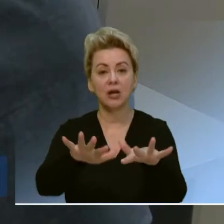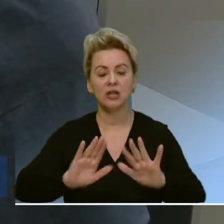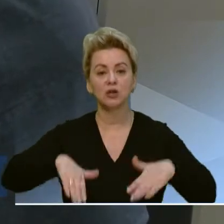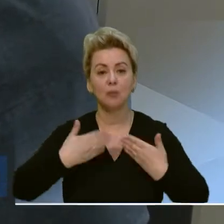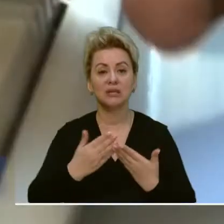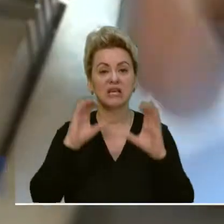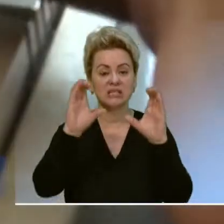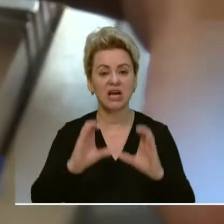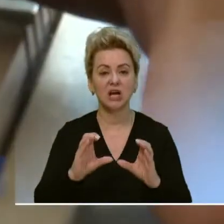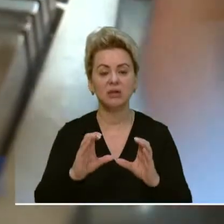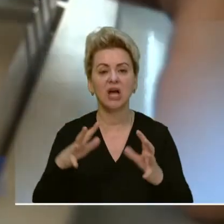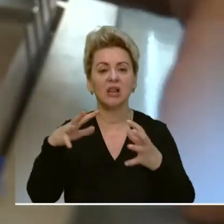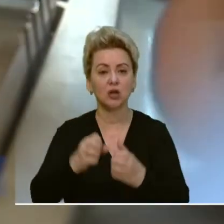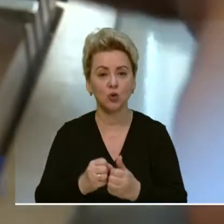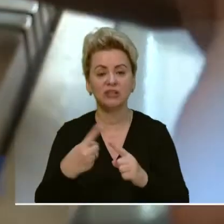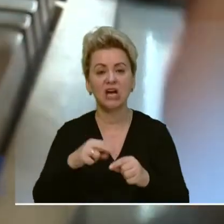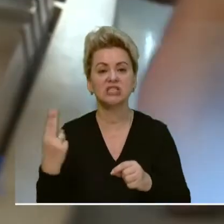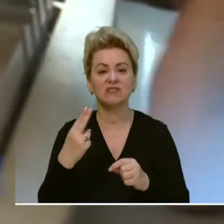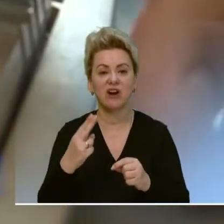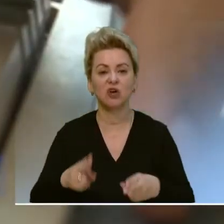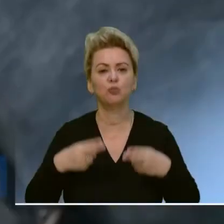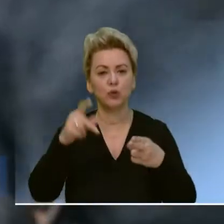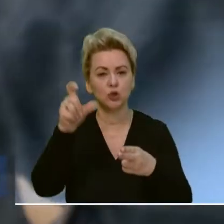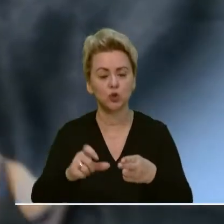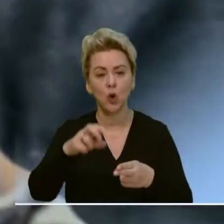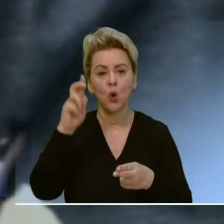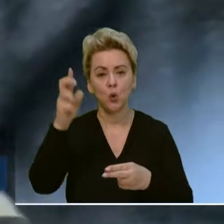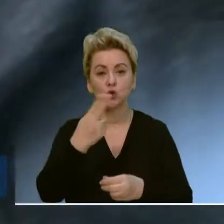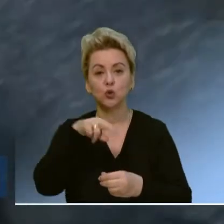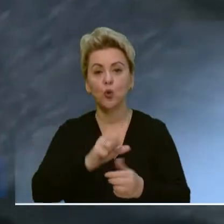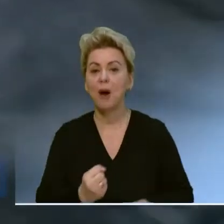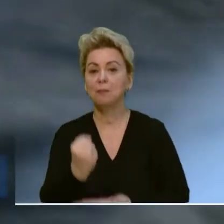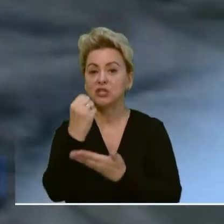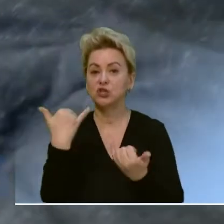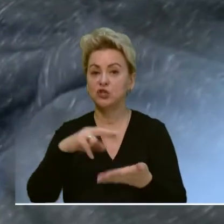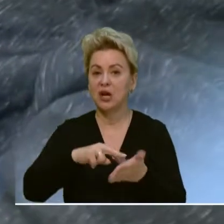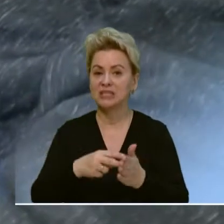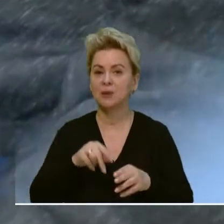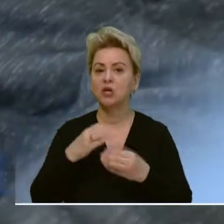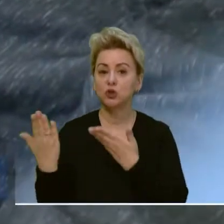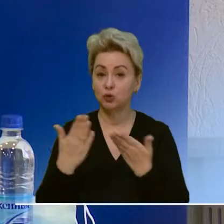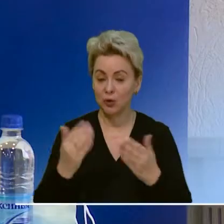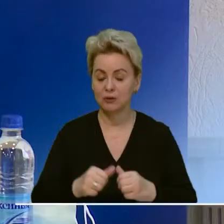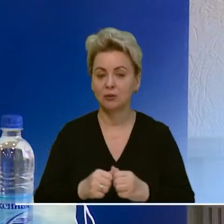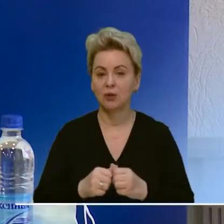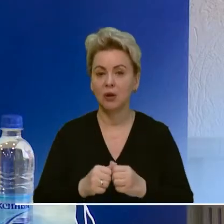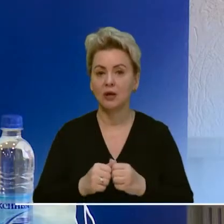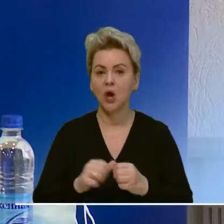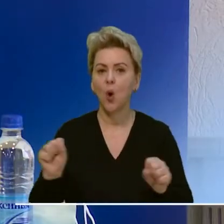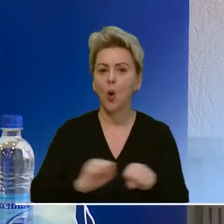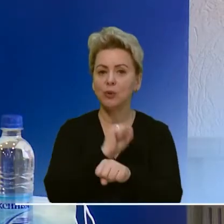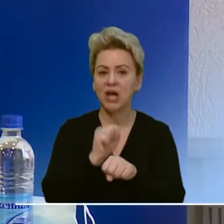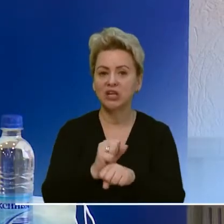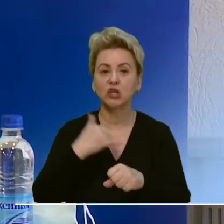предложили законодательные ловушки для цифровых преступников. Госдума поддержала. Сейчас проект проходит чтение. О